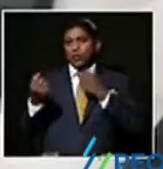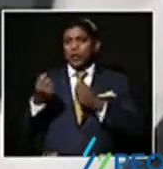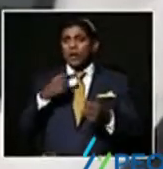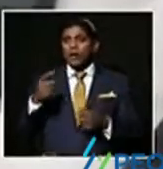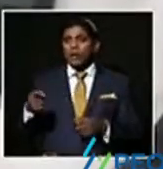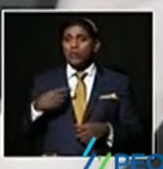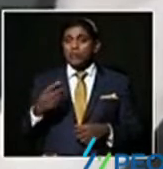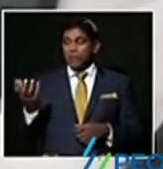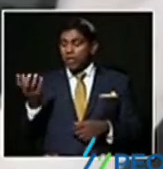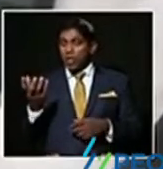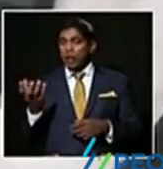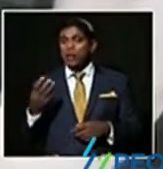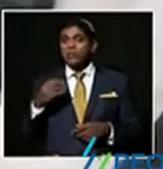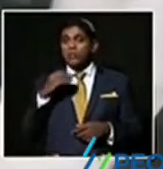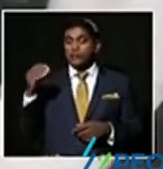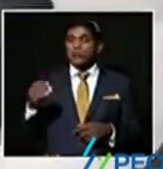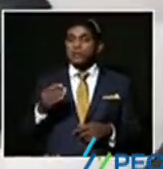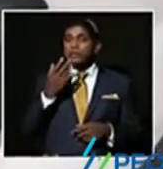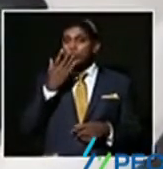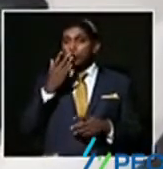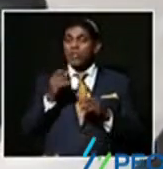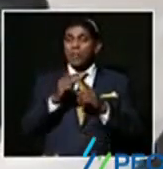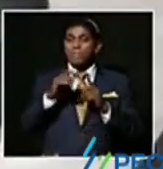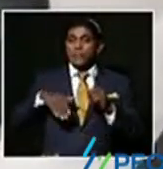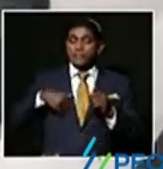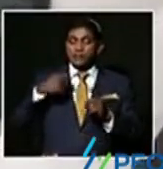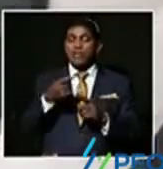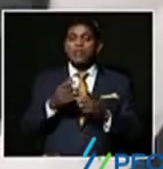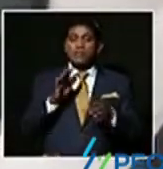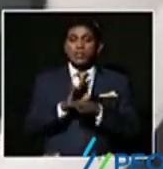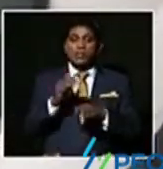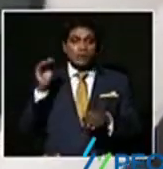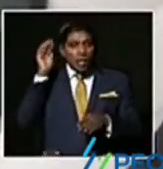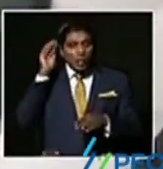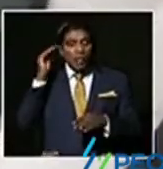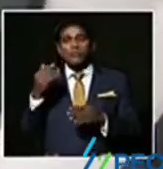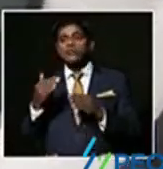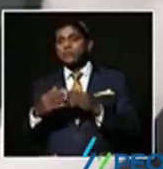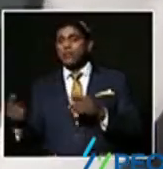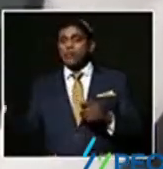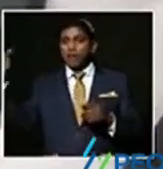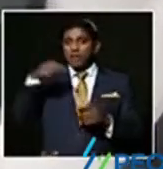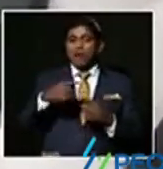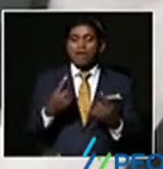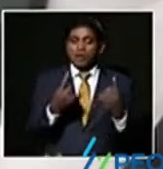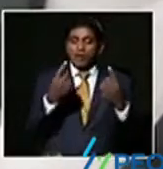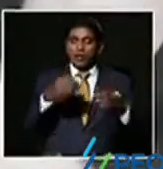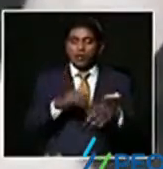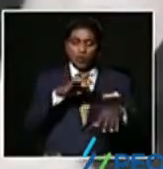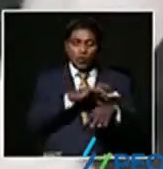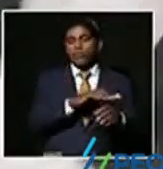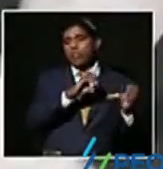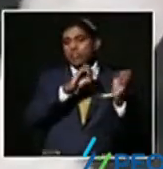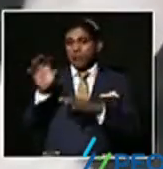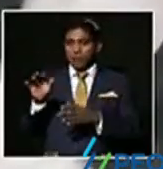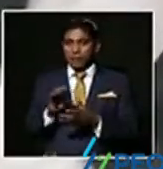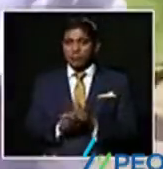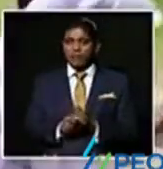ගල්. ඉන්පසු පාසලේ විදුහල්පතිවරයා සිද්ධිය දැනගෙන එම ස්ථානයට ඇවිල්ලා වාහනයකින් මාව රෝහලට අරගෙන ආවා.